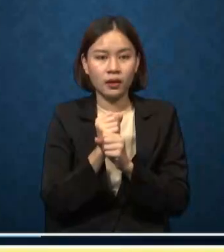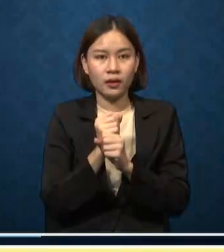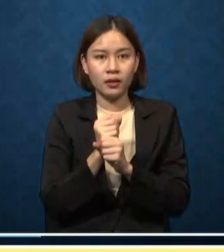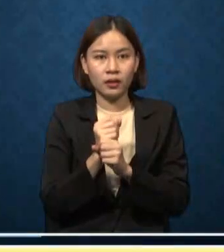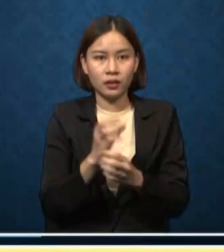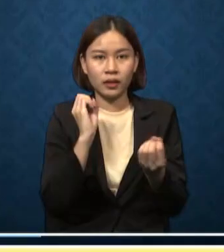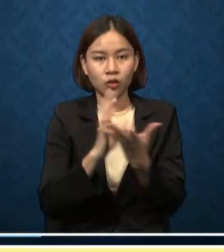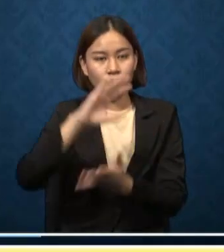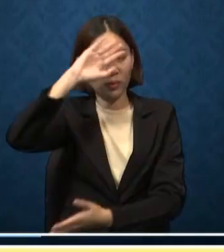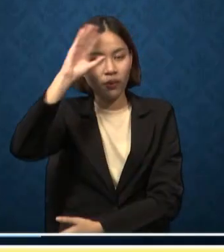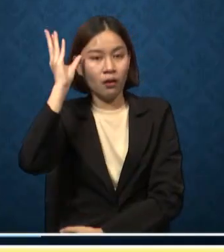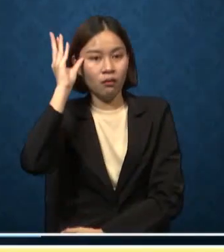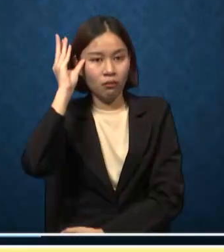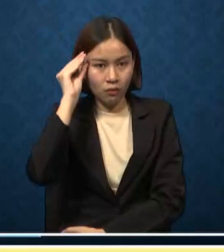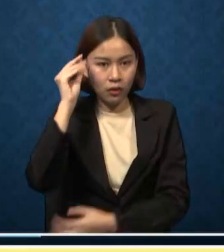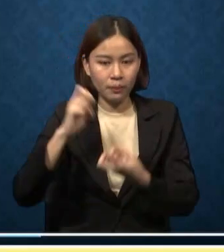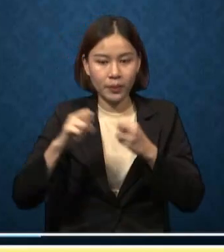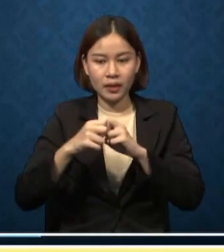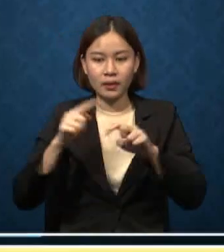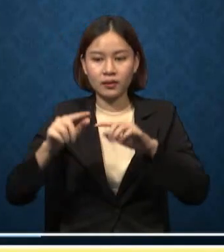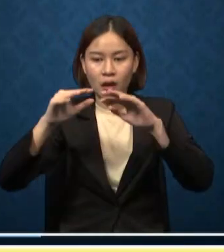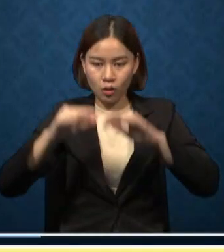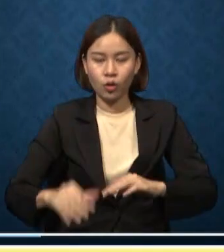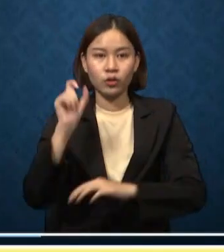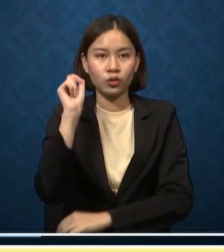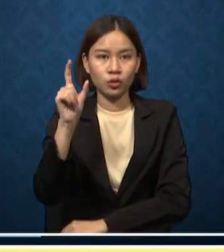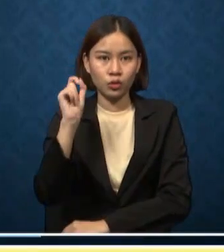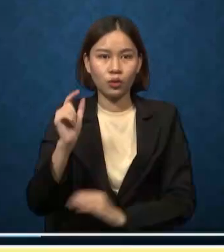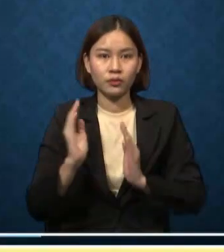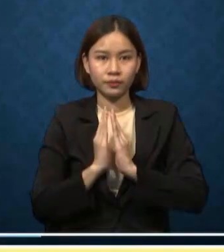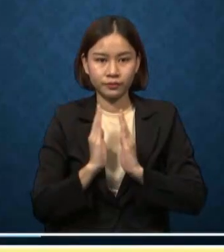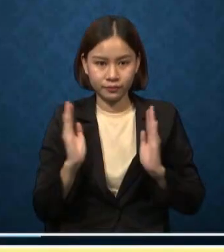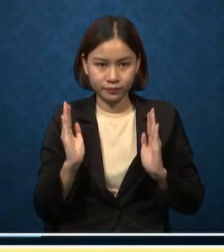สมองเสื่อมเพื่อลดปัญหาเหล่านี้โดยด่วนด้วยค่ะขอบพระคุณค่ะ